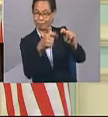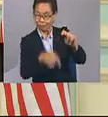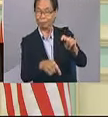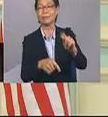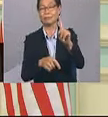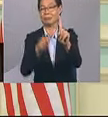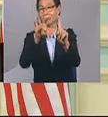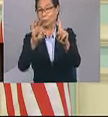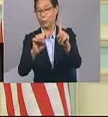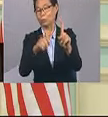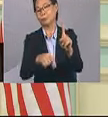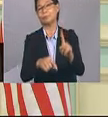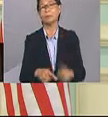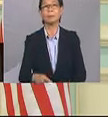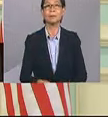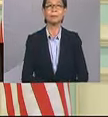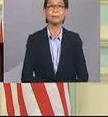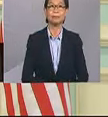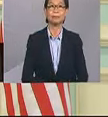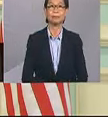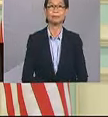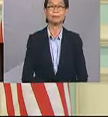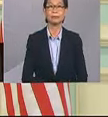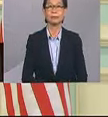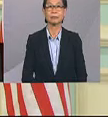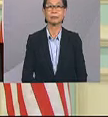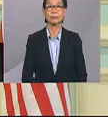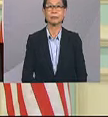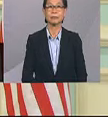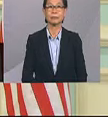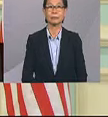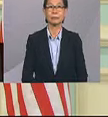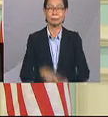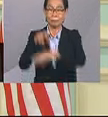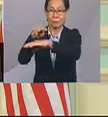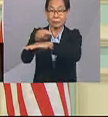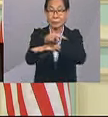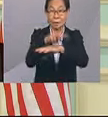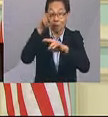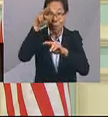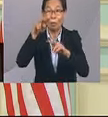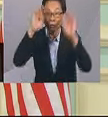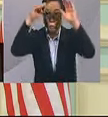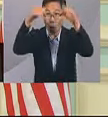seperti kita lihat bahawa fokus kepada pemantauan pematuhan ini